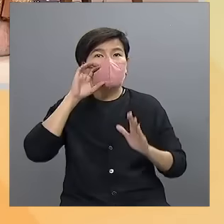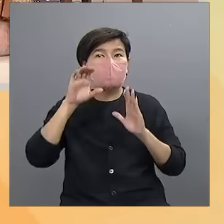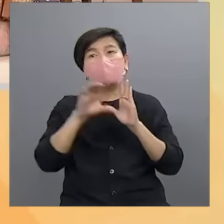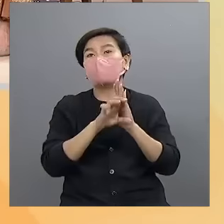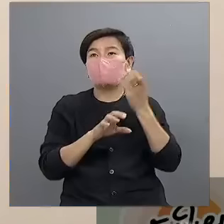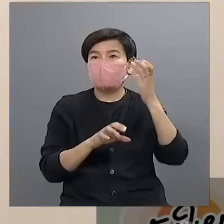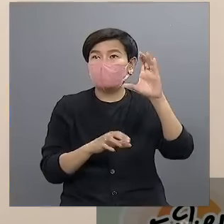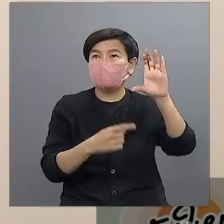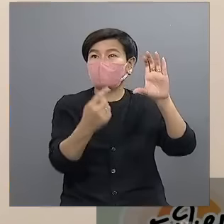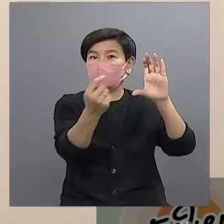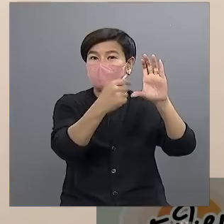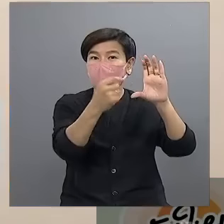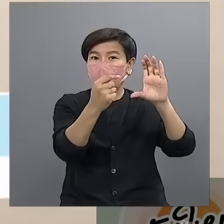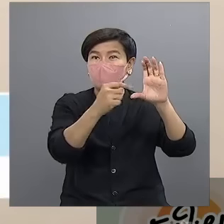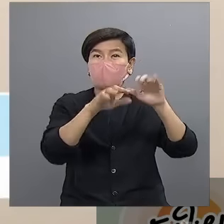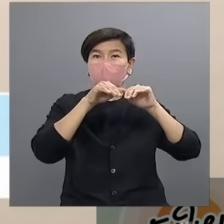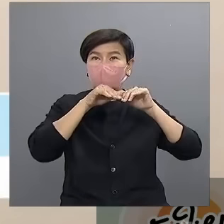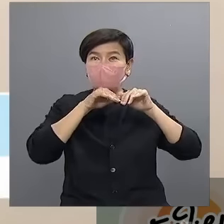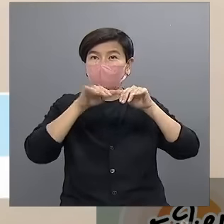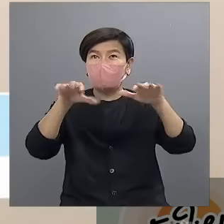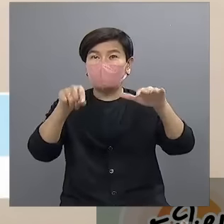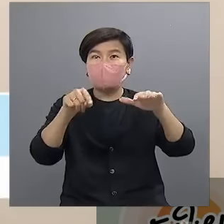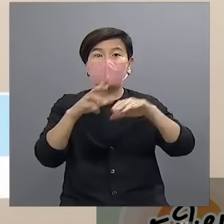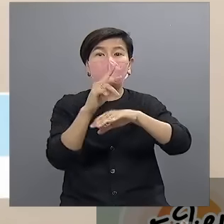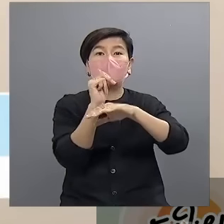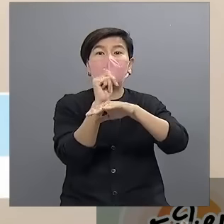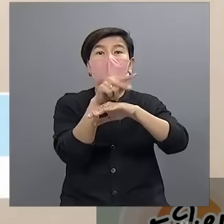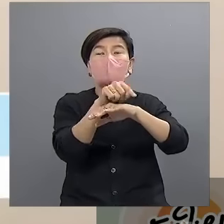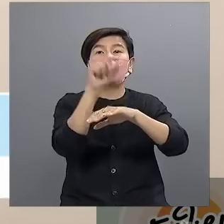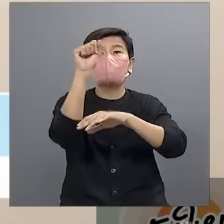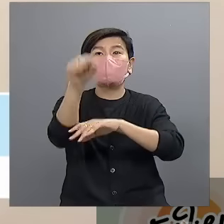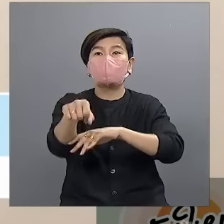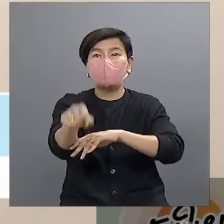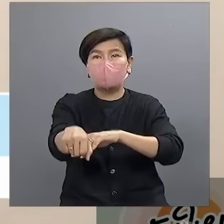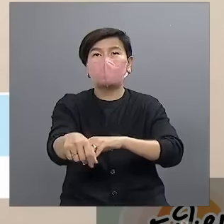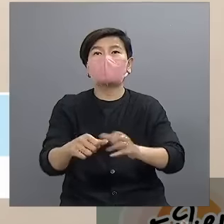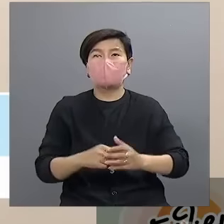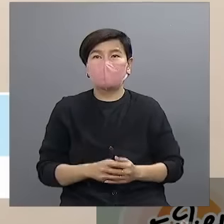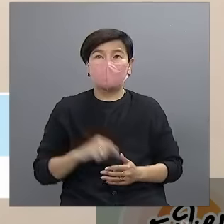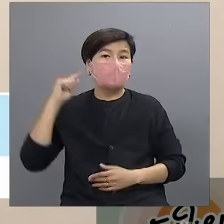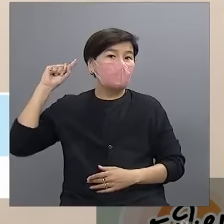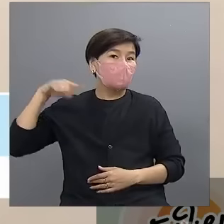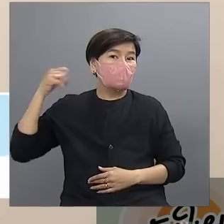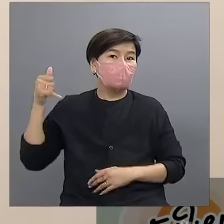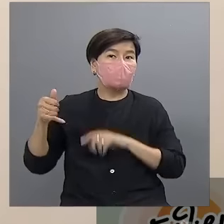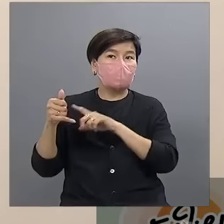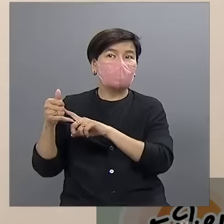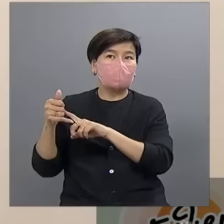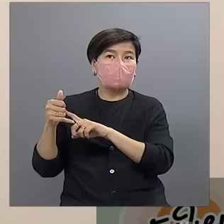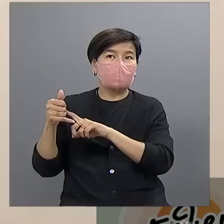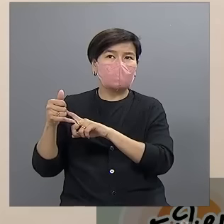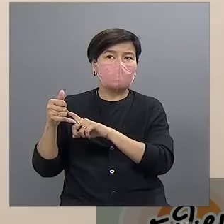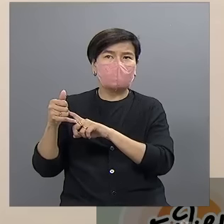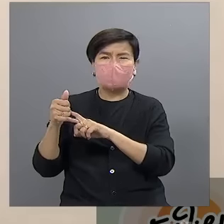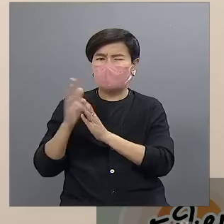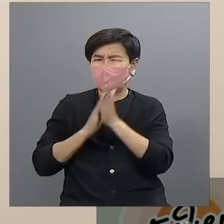เป็ไวรอัลเห็น ในทางเบอในโทเจส ρό วา ผู้หญิงเป็ประวัติ เหมือนรอย สด้ำๆ ที่เล็และ